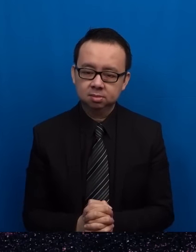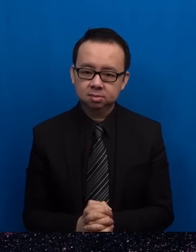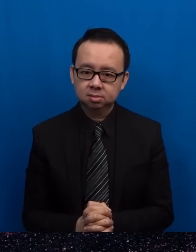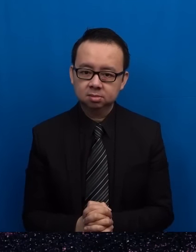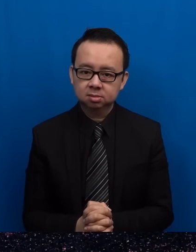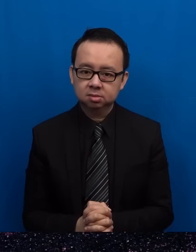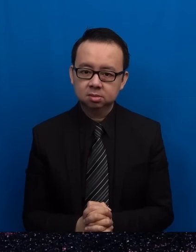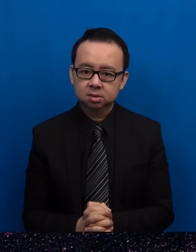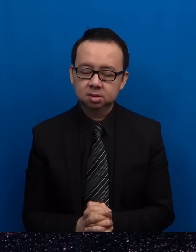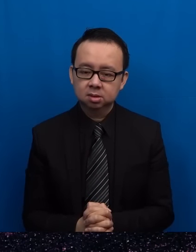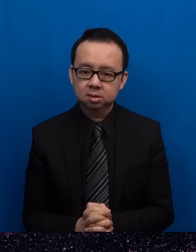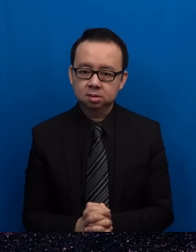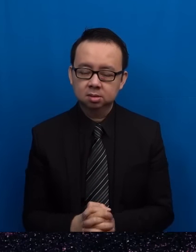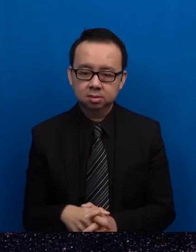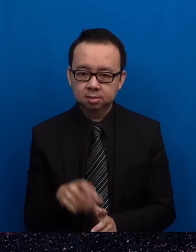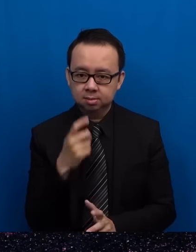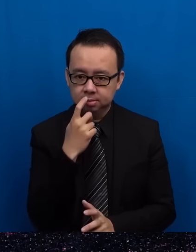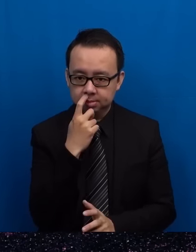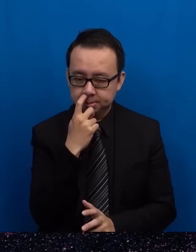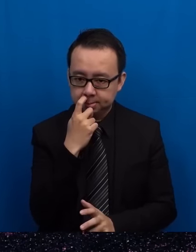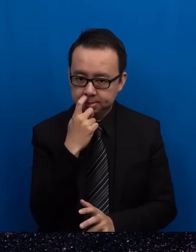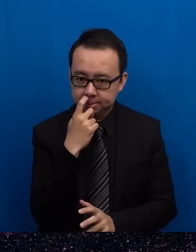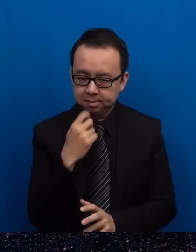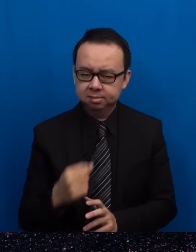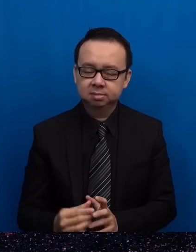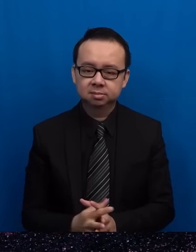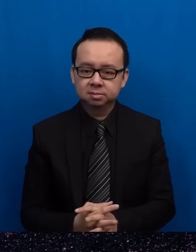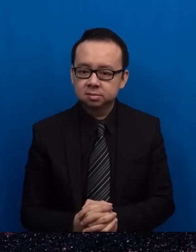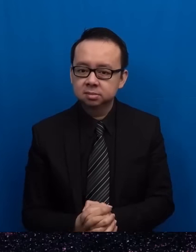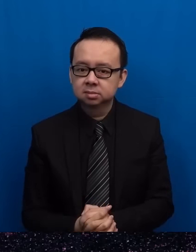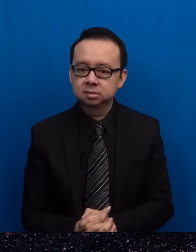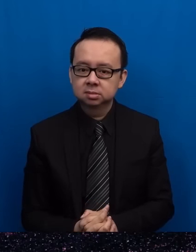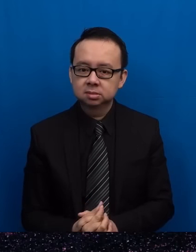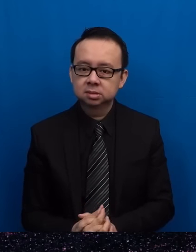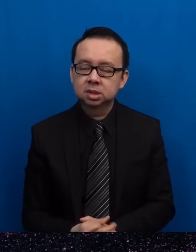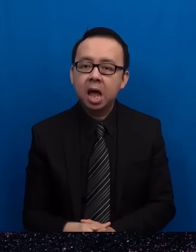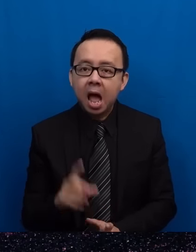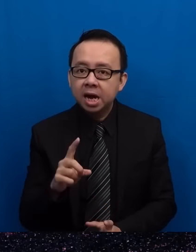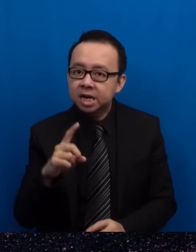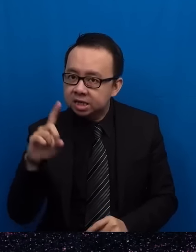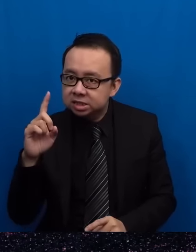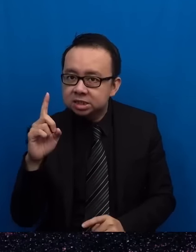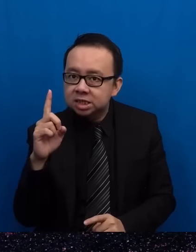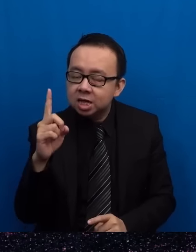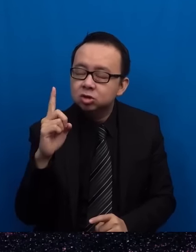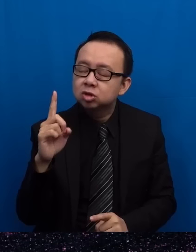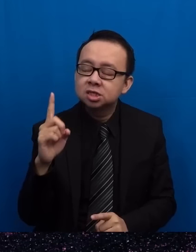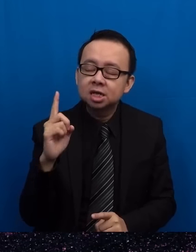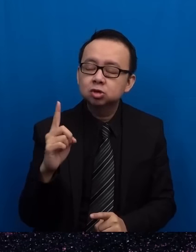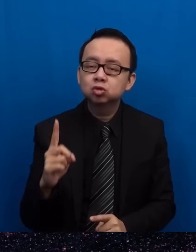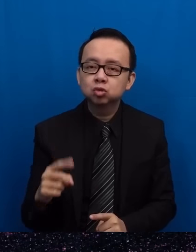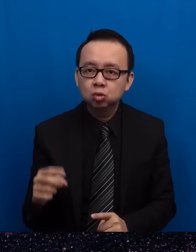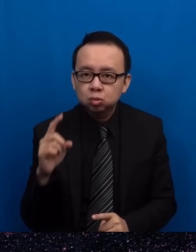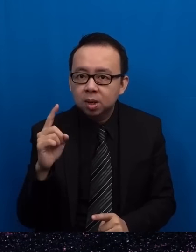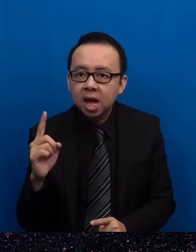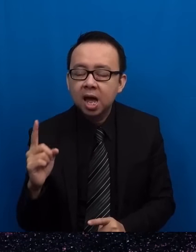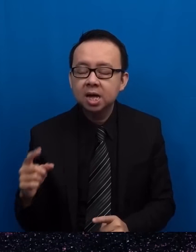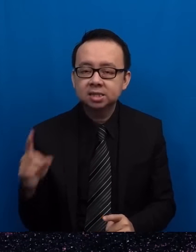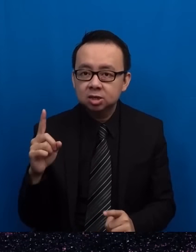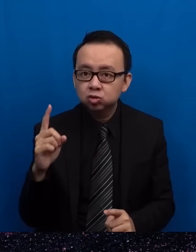pergumulan, bukan dengan masalah. Kalau bergumul dengan masalah itu biasa, tapi bergumul dalam doa itulah yang memecahkan masalah.